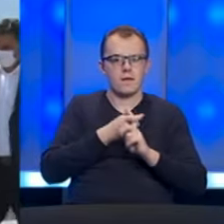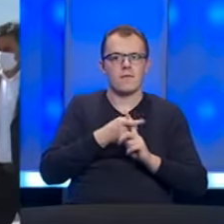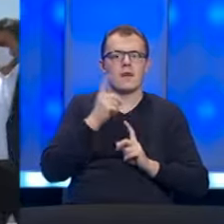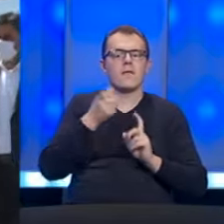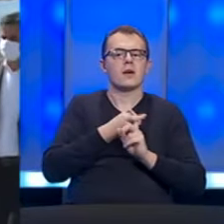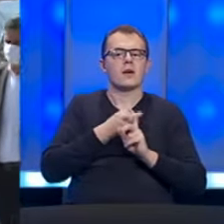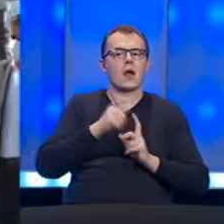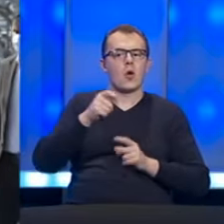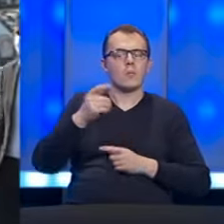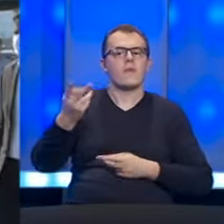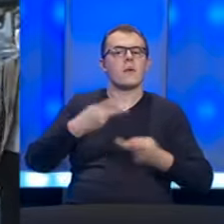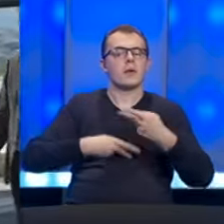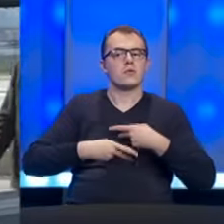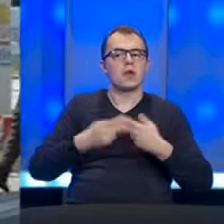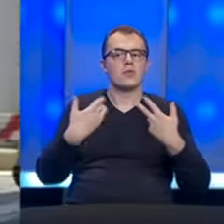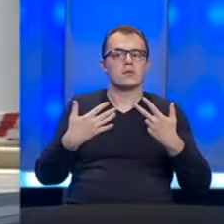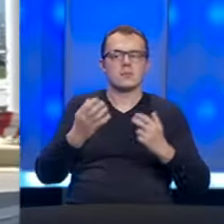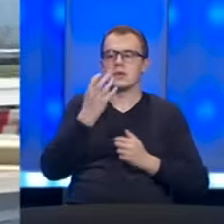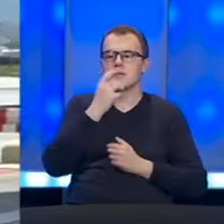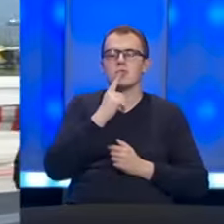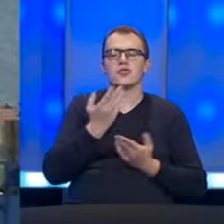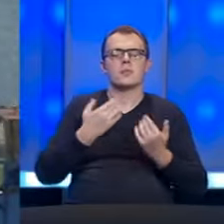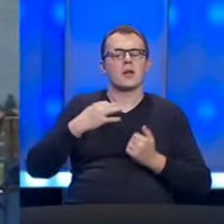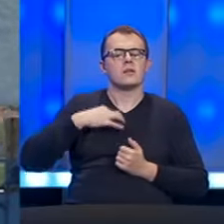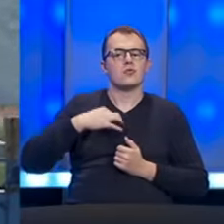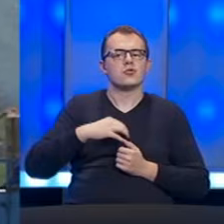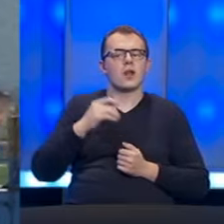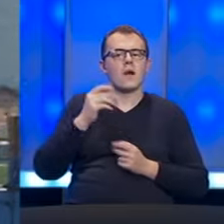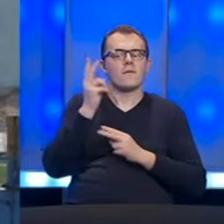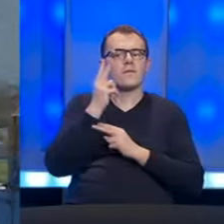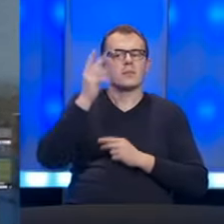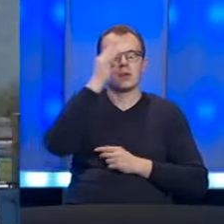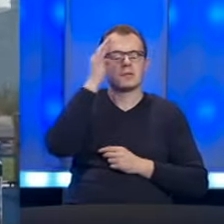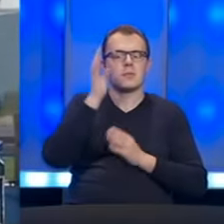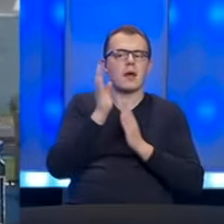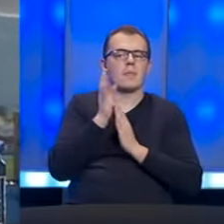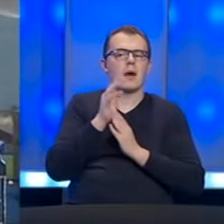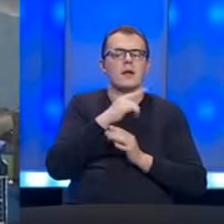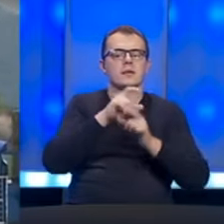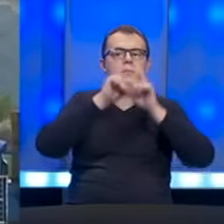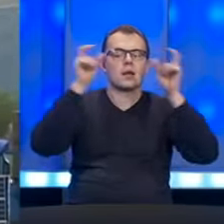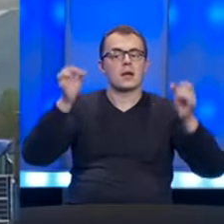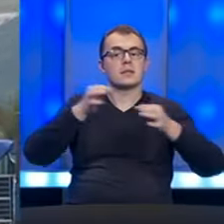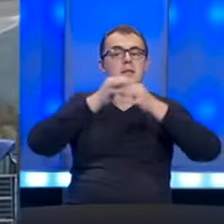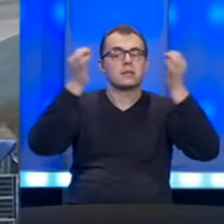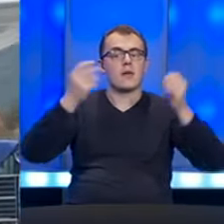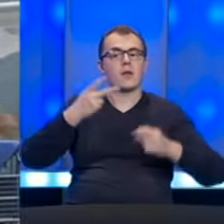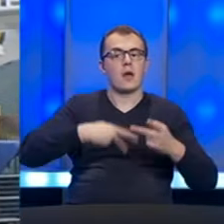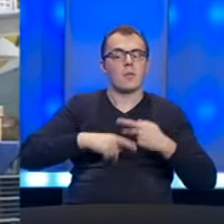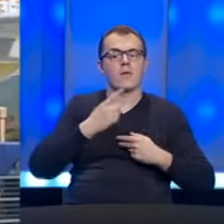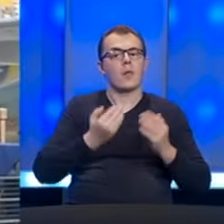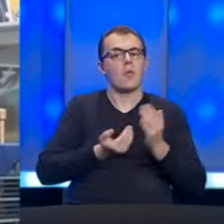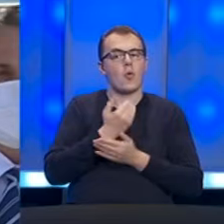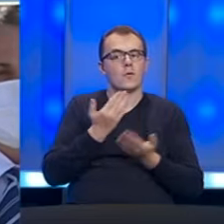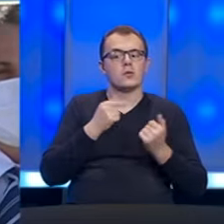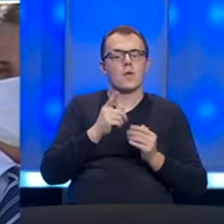je 80 respiratora za čiju nabavku je bila zadužena firma Srebrena Malina. Iz Agencije za javne nabavke ponovili su da je